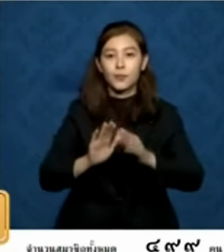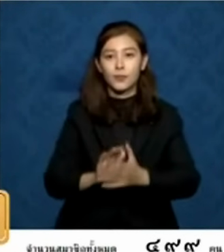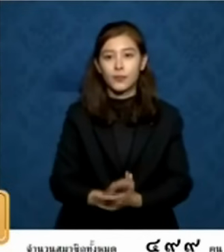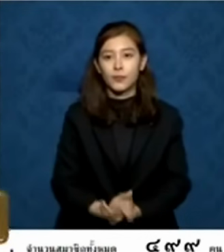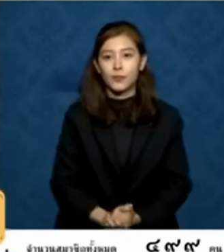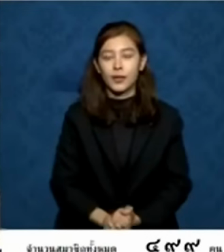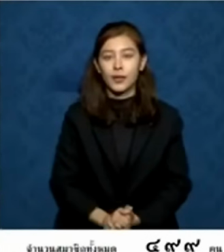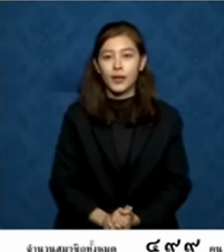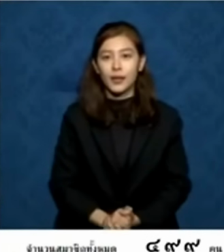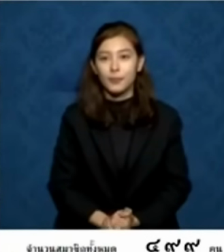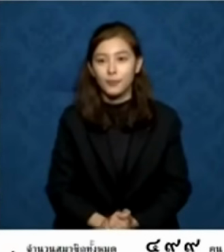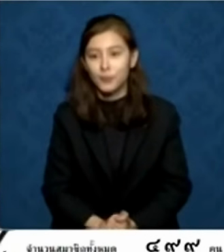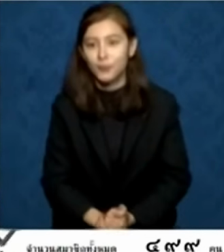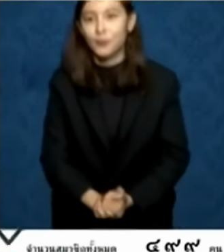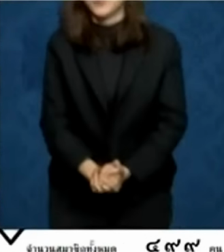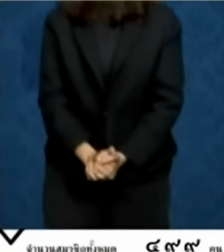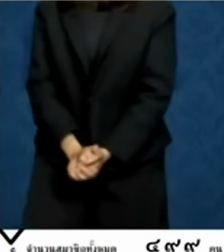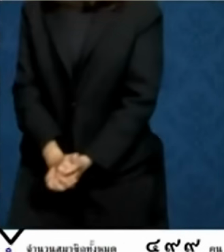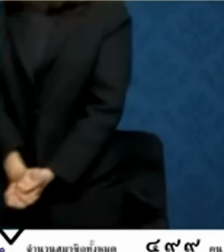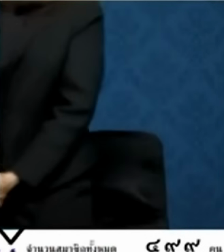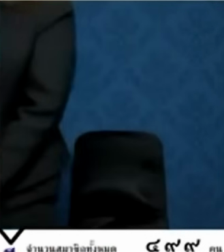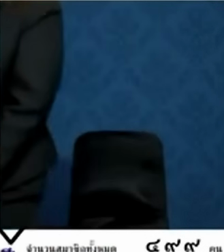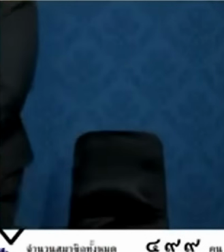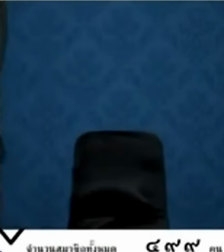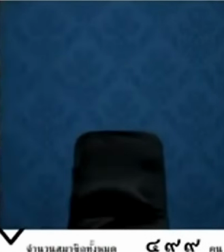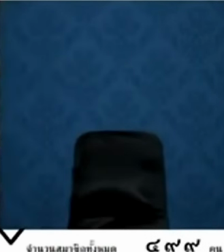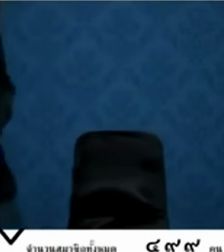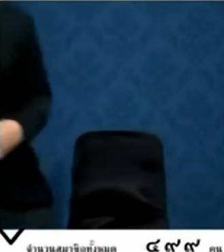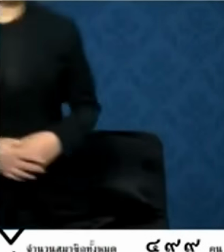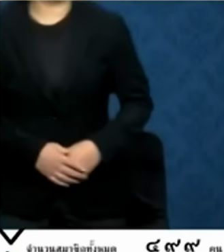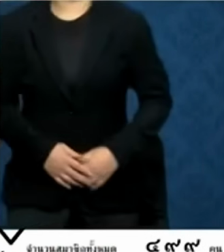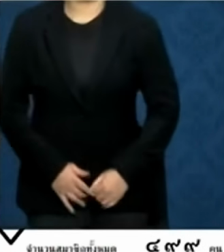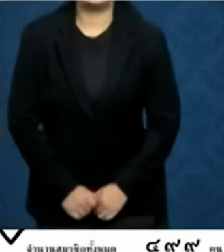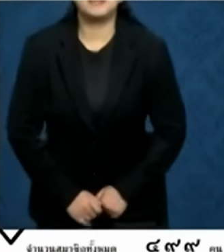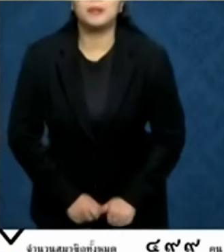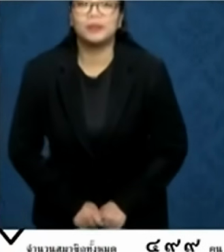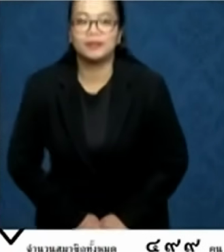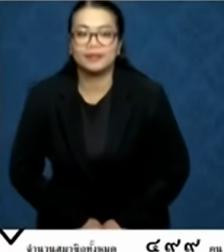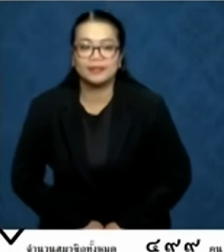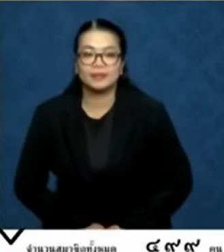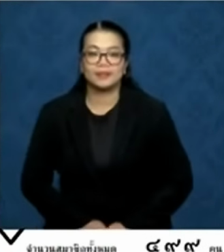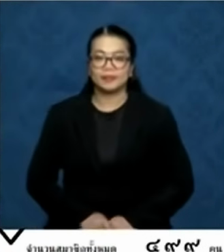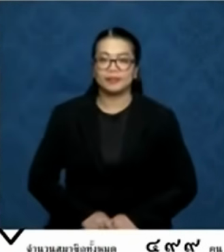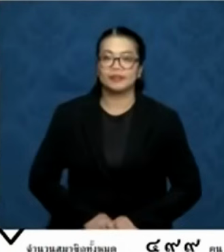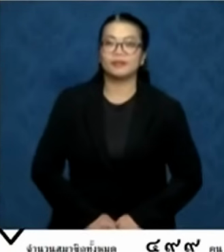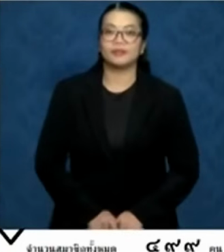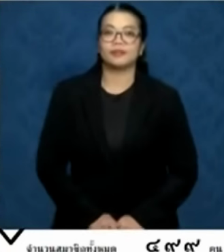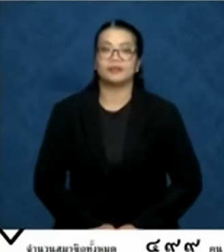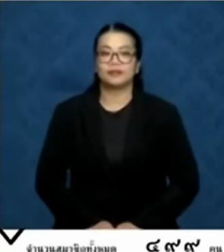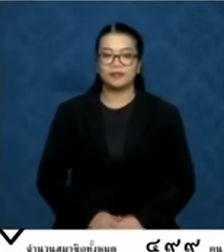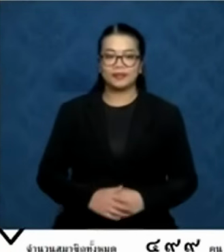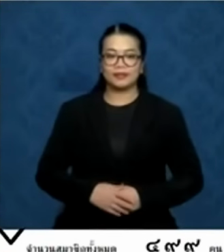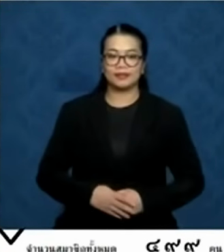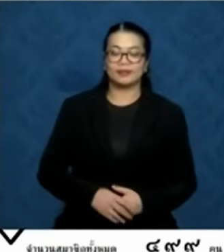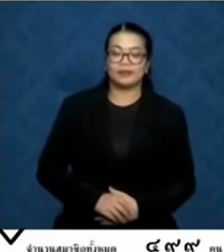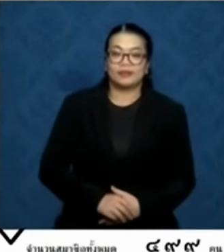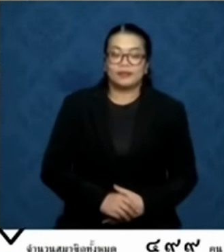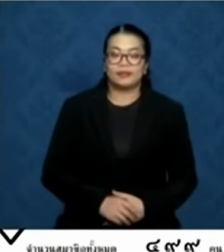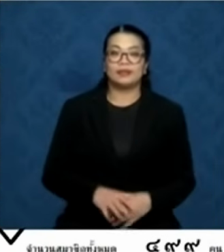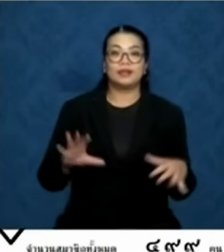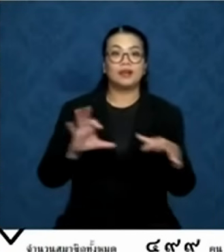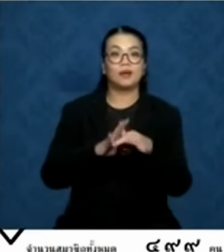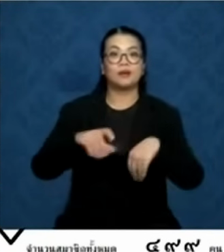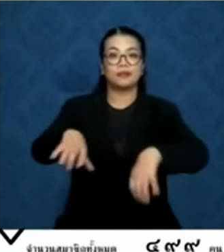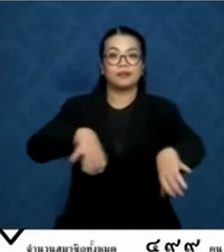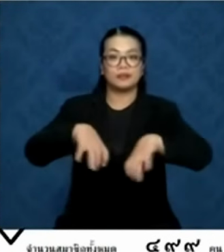พื่อลดปัญหาความขัดแย้งการใช้ประโยชน์ทรัพยากรที่ดินและป่าไม้ในเขตป่าพื้นที่สงวนแห่งชาติรวมทั้งการขับเคลื่อน